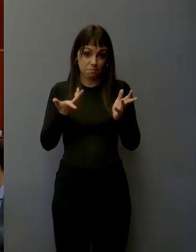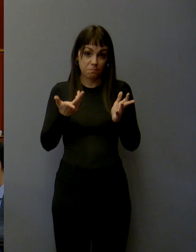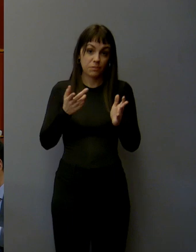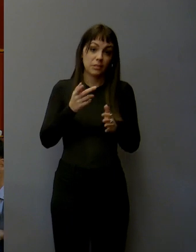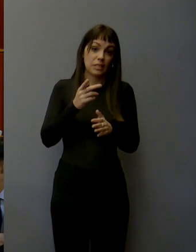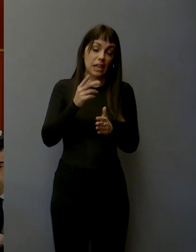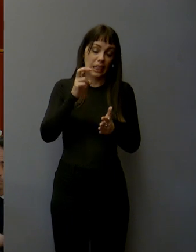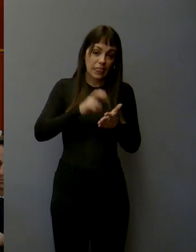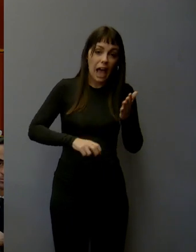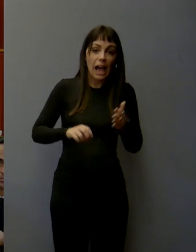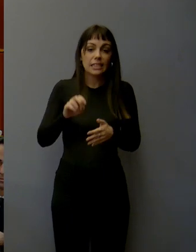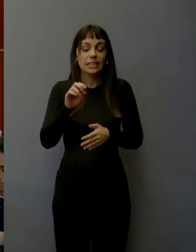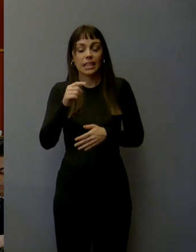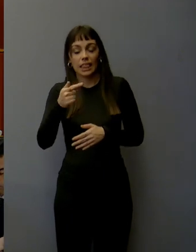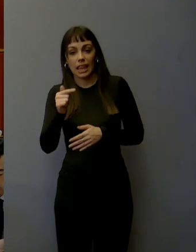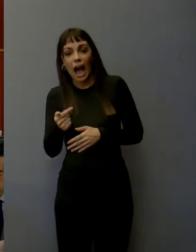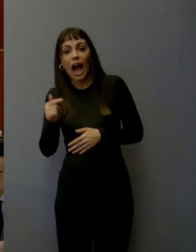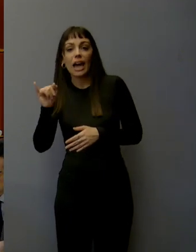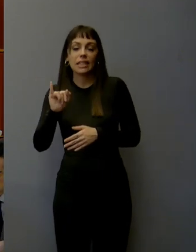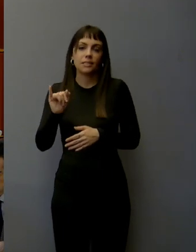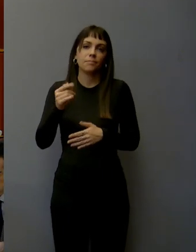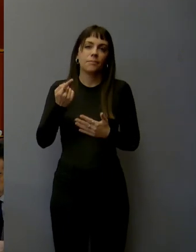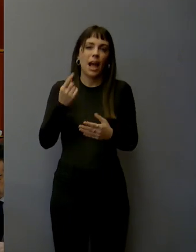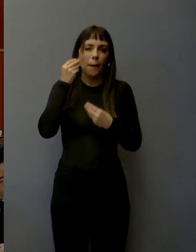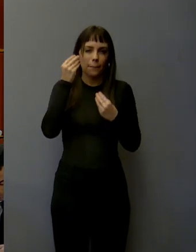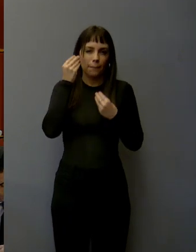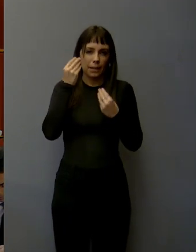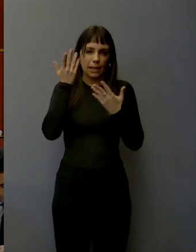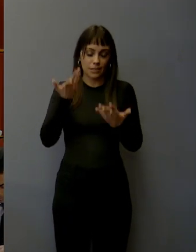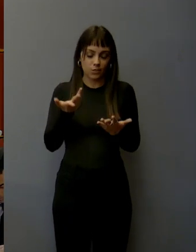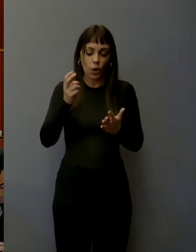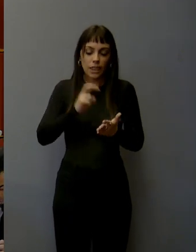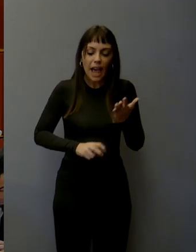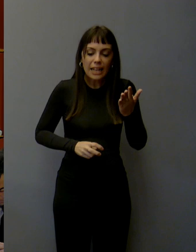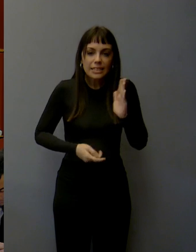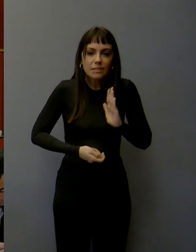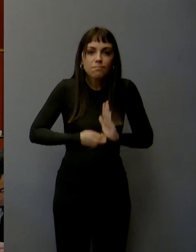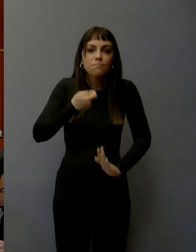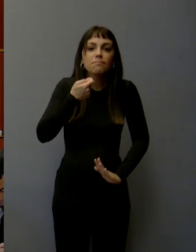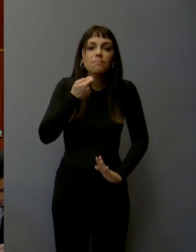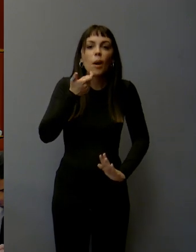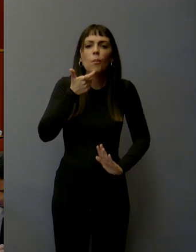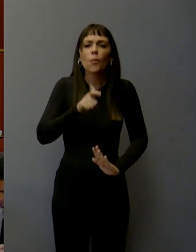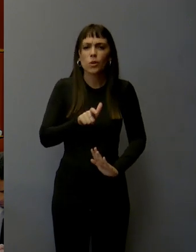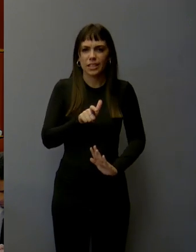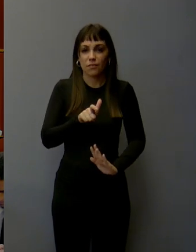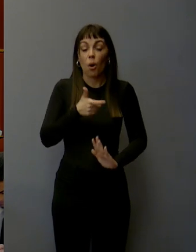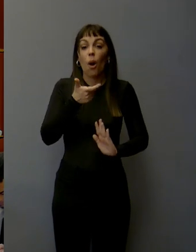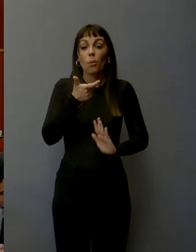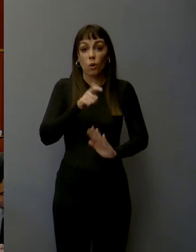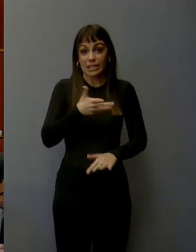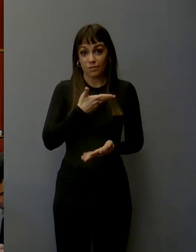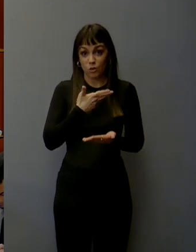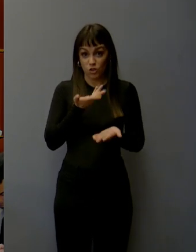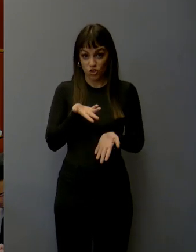penso che bisogna dirsi anche un po' una verità sindaco le tasse si alzano quando giustificazione del farlo e